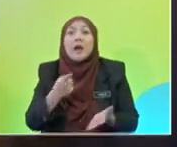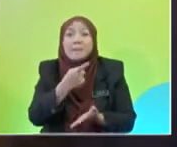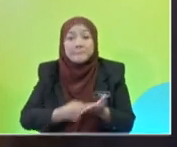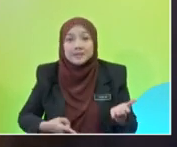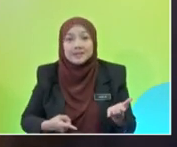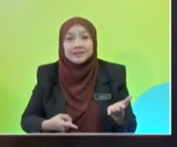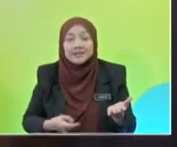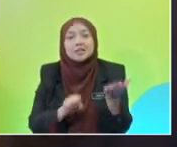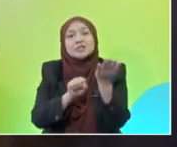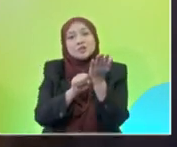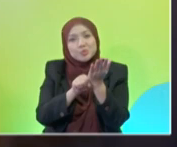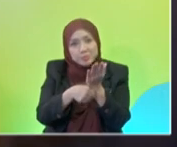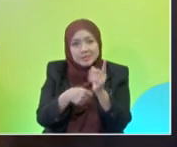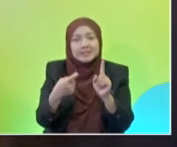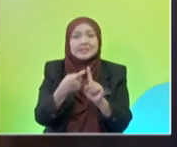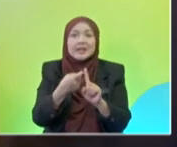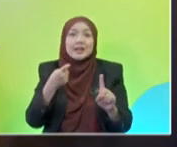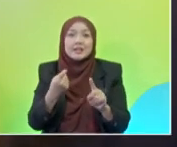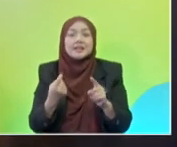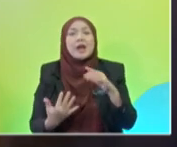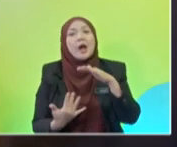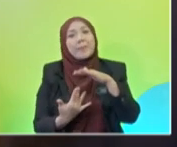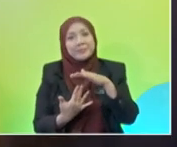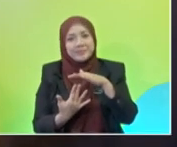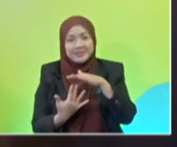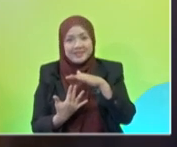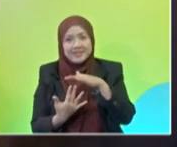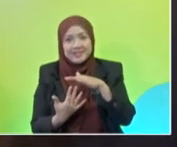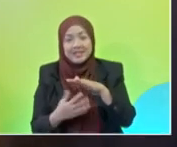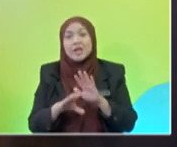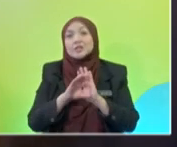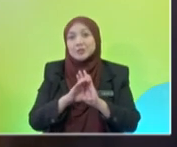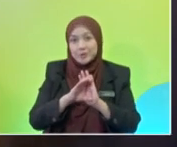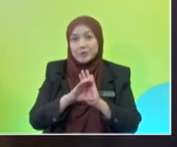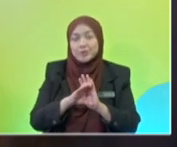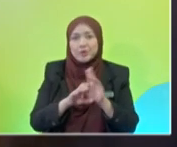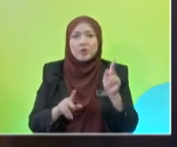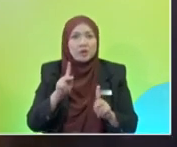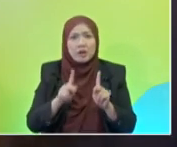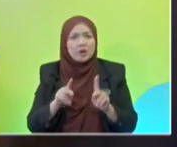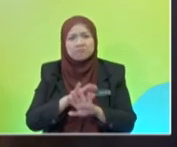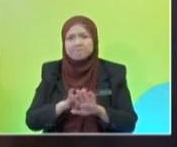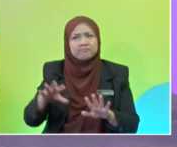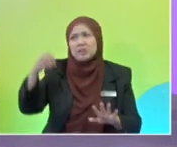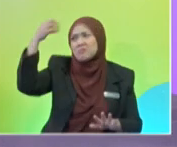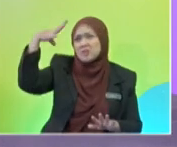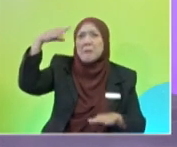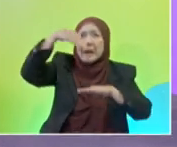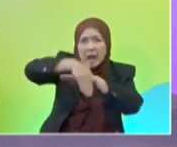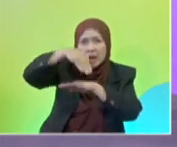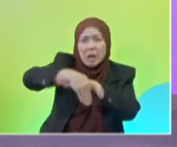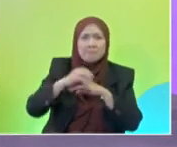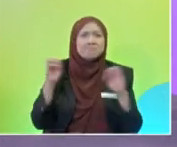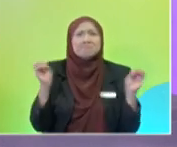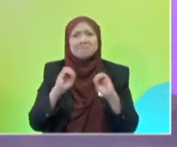daripada Api oke Ini contohnya kan kalau kita tak ada matahari batu malam kemudian